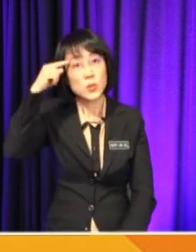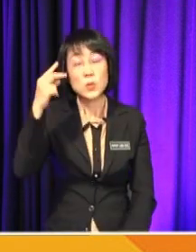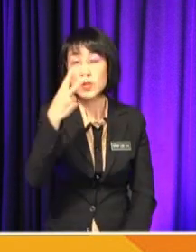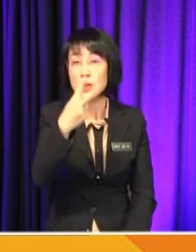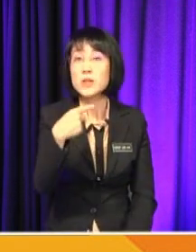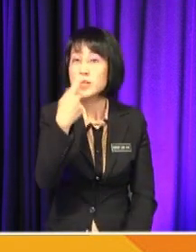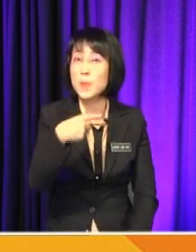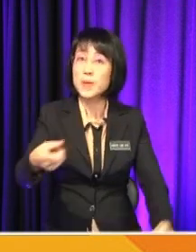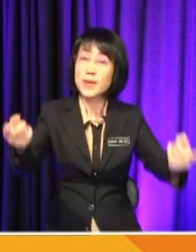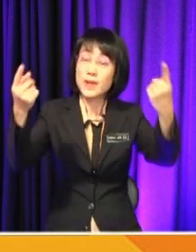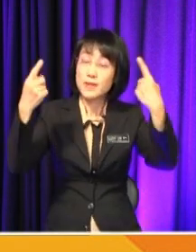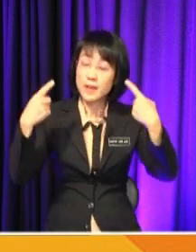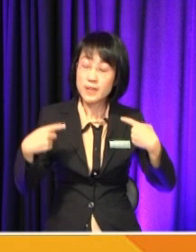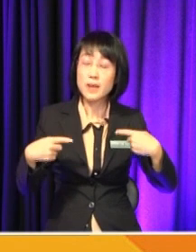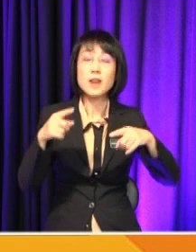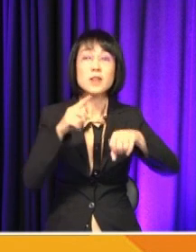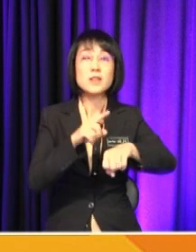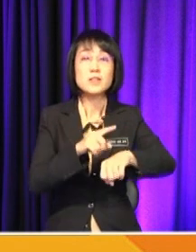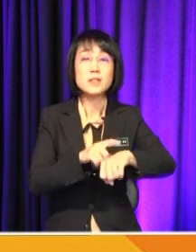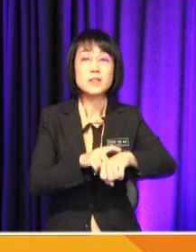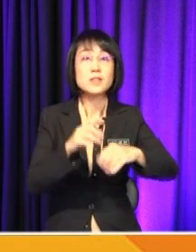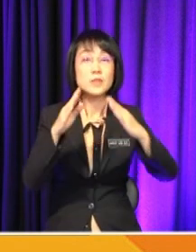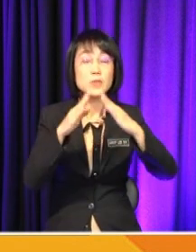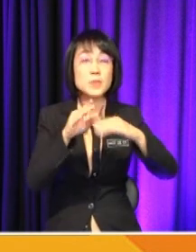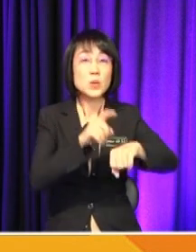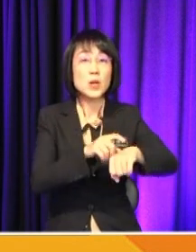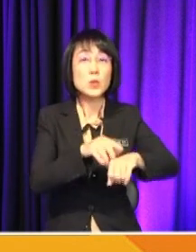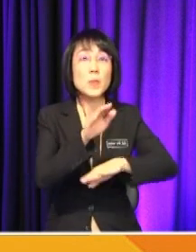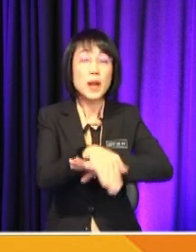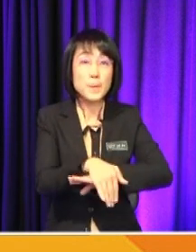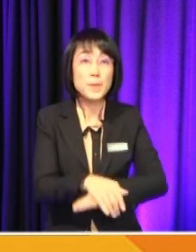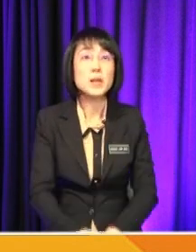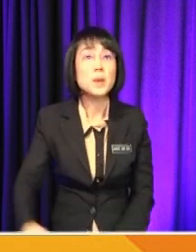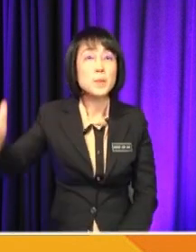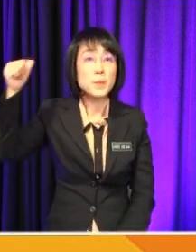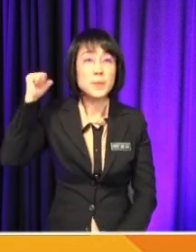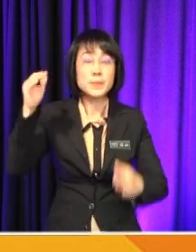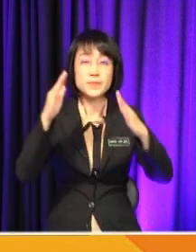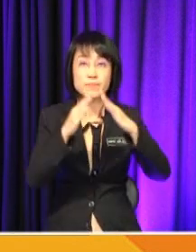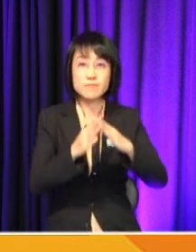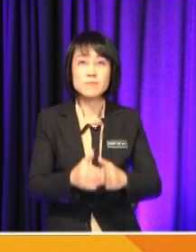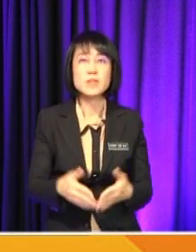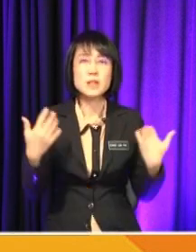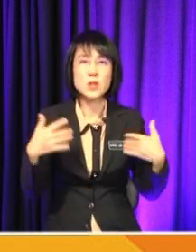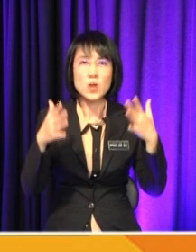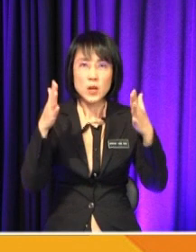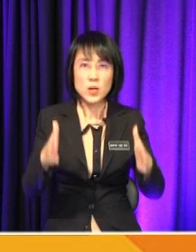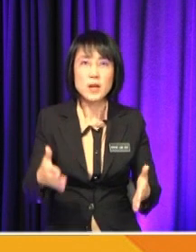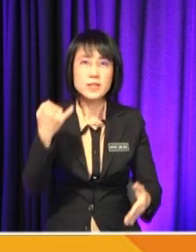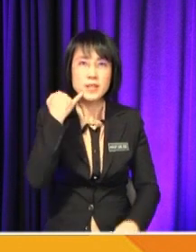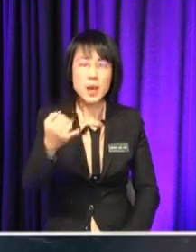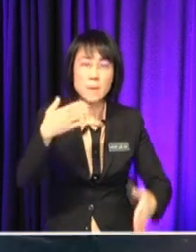datang ke rumah kita pada waktu malam dan sebagainya dan juga di belakang rumah mungkin penceroboh takut jadi masuk di belakang